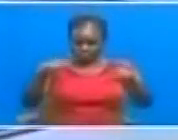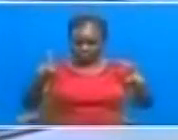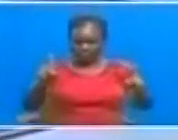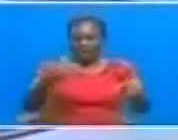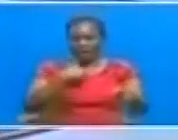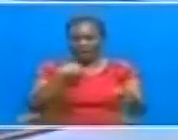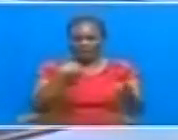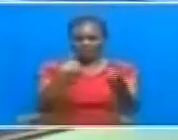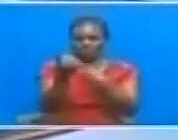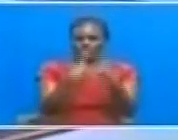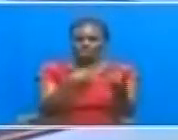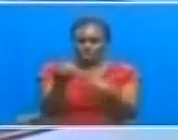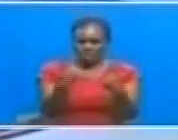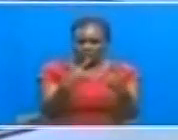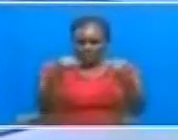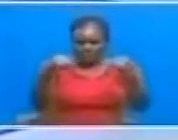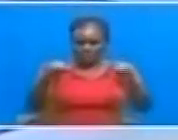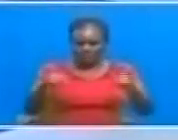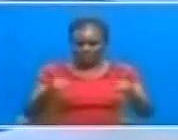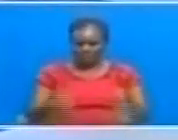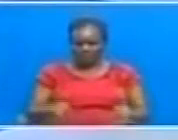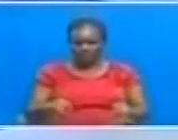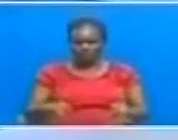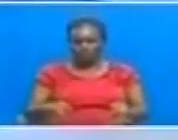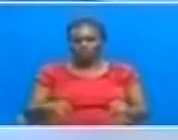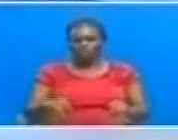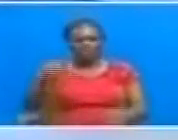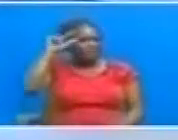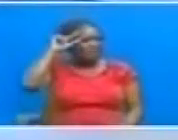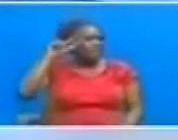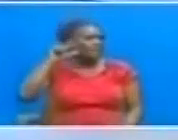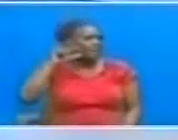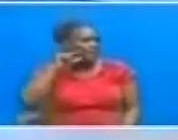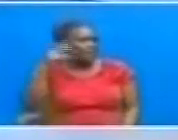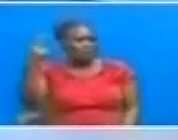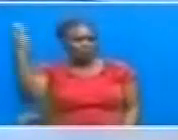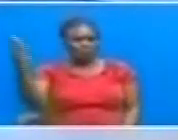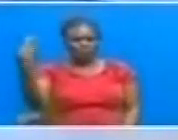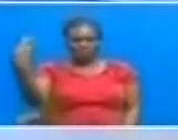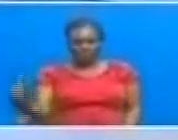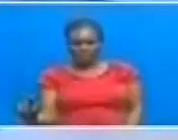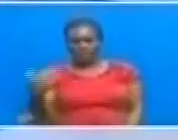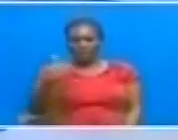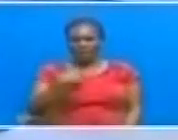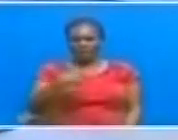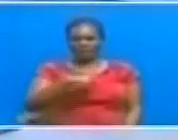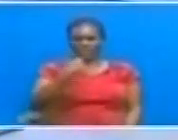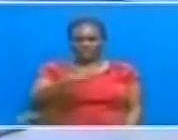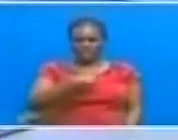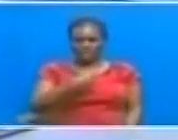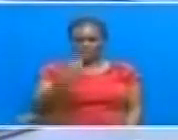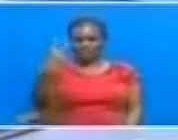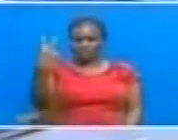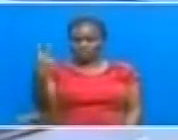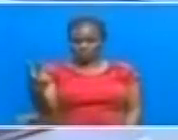tuna mazungumzo kuhusiana na utekelezaji wa kanuni za jinsia humu nchini. Tuko naye hapa studioni Brian Weke, na